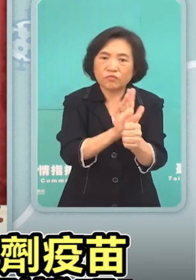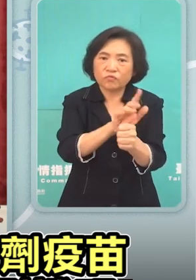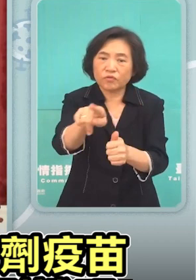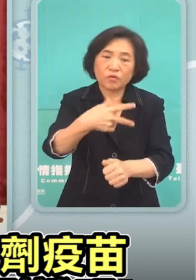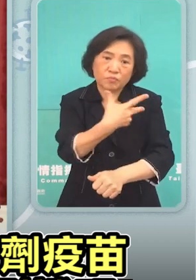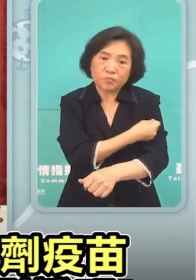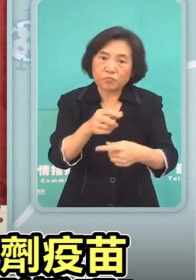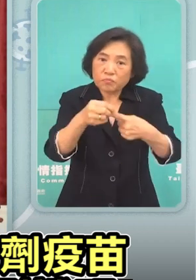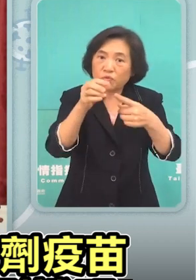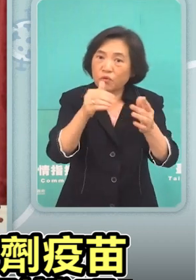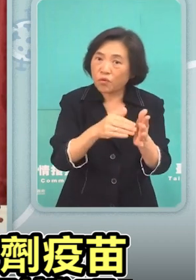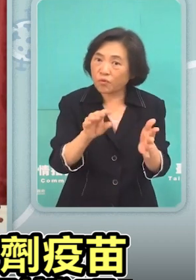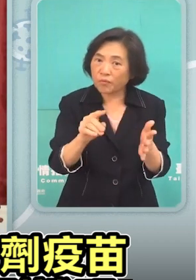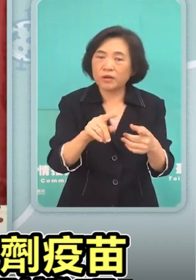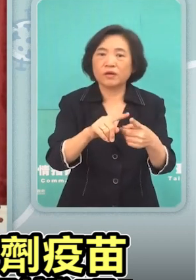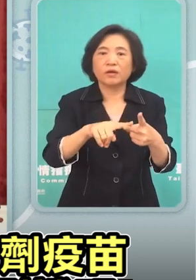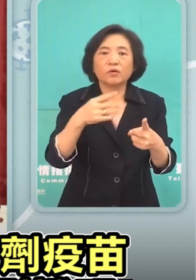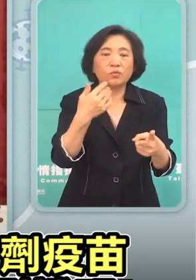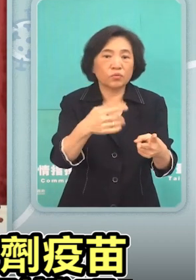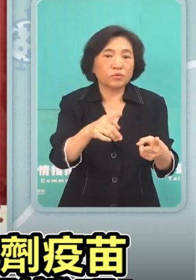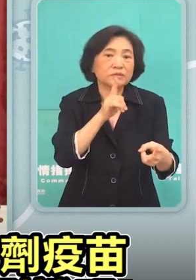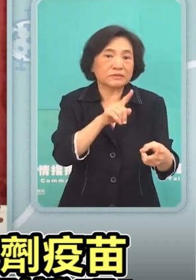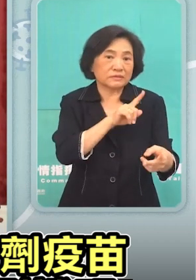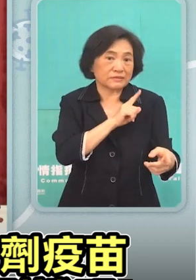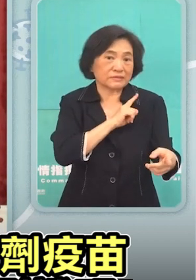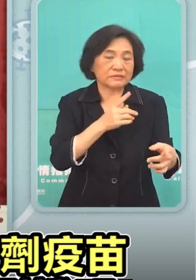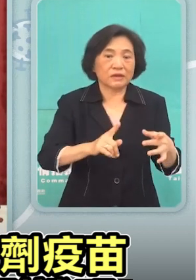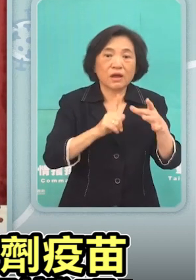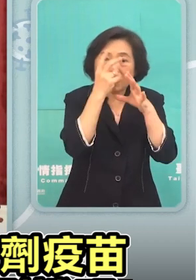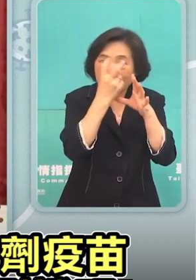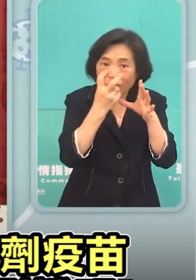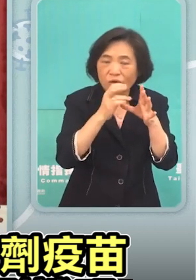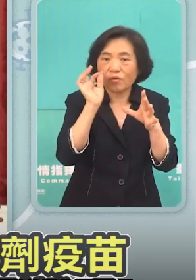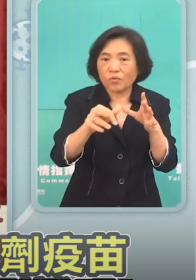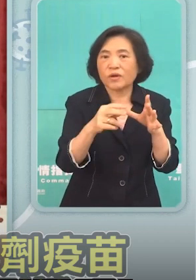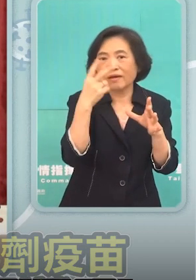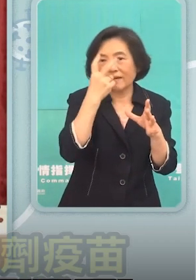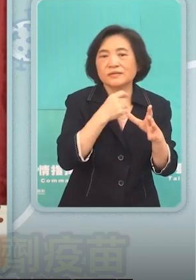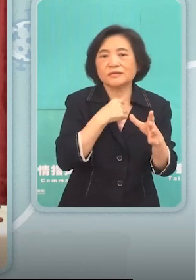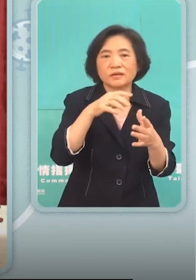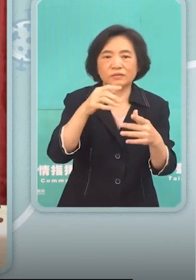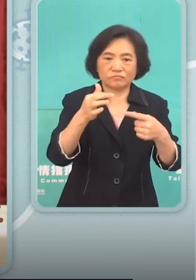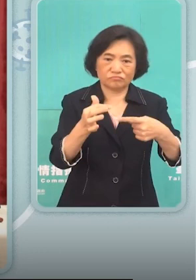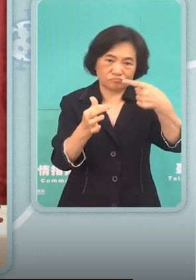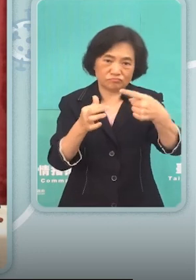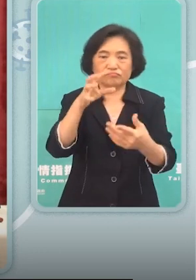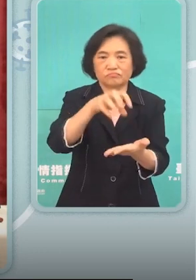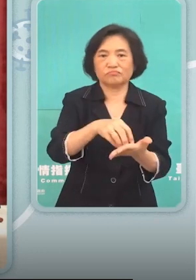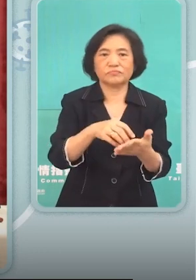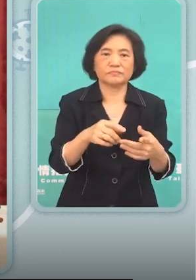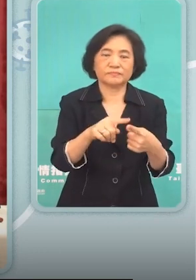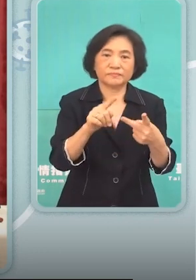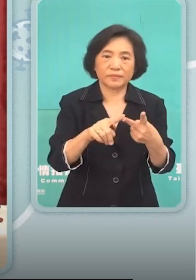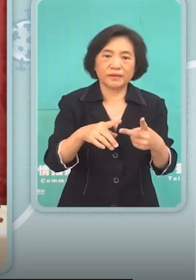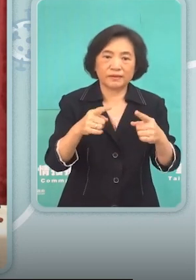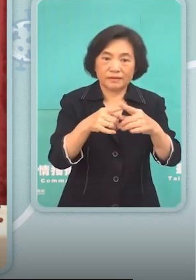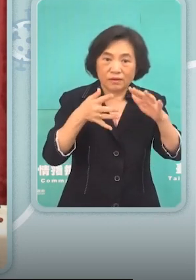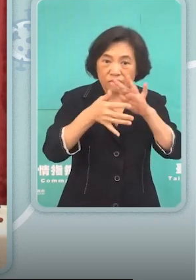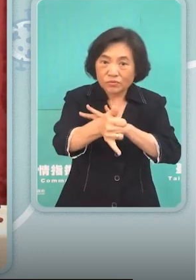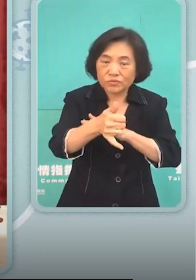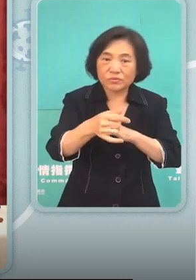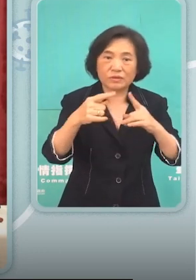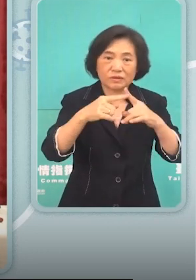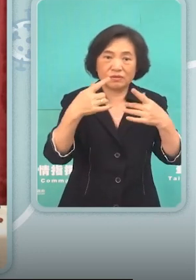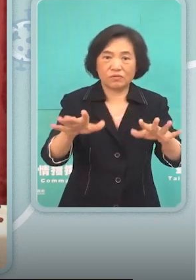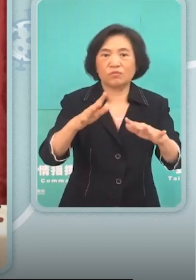施打第一剂疫苗，或自费提供3日内的快筛或 PCR 的阴性证明。好，第二个是容留人数，这